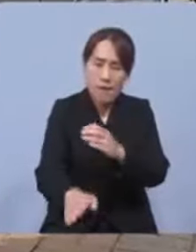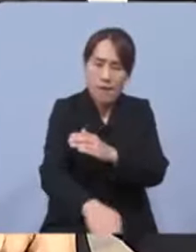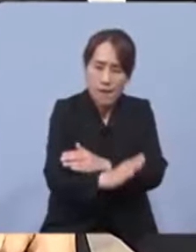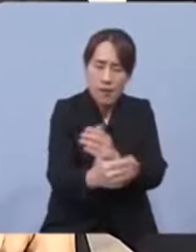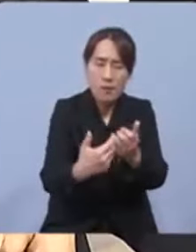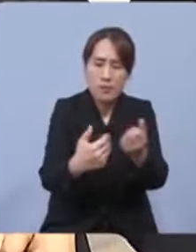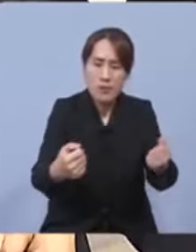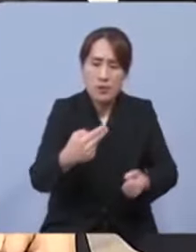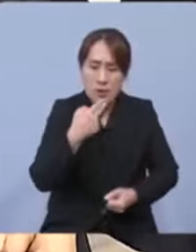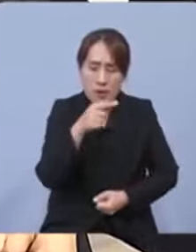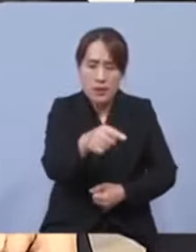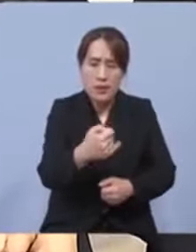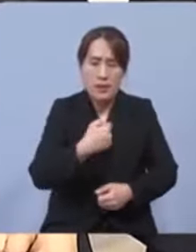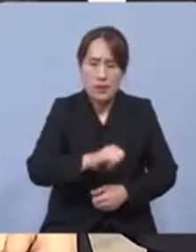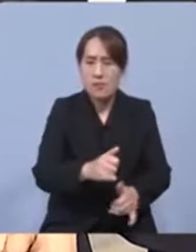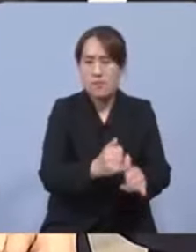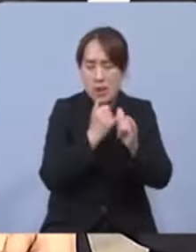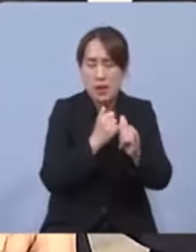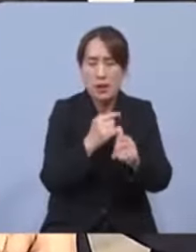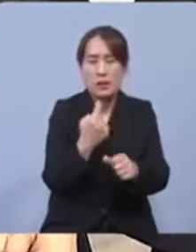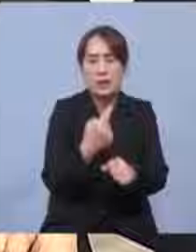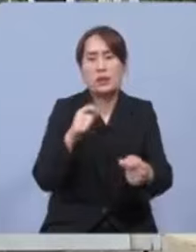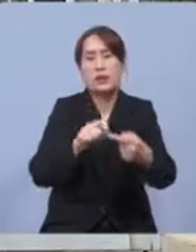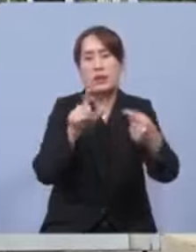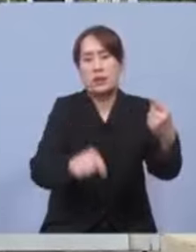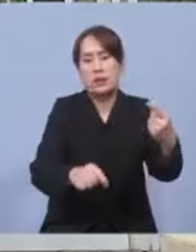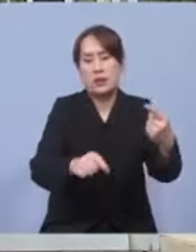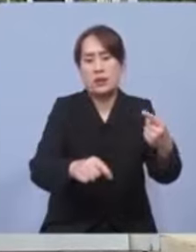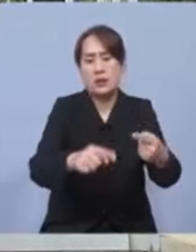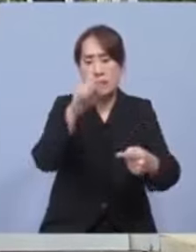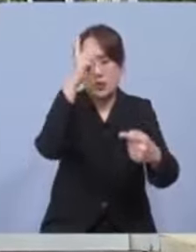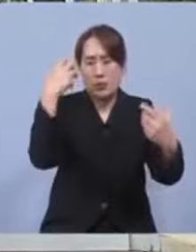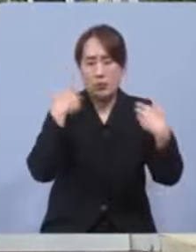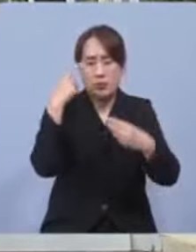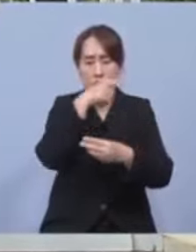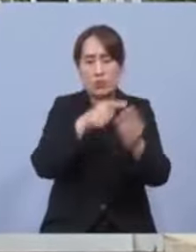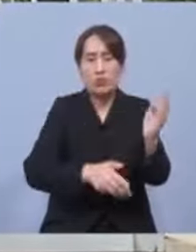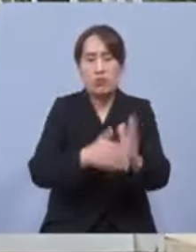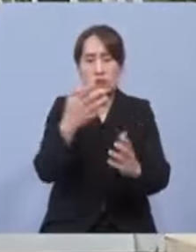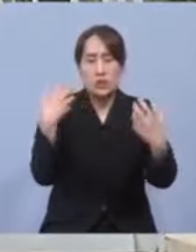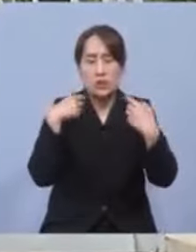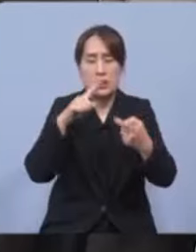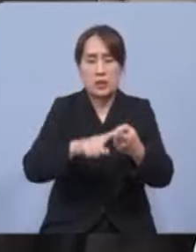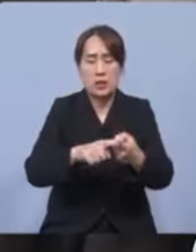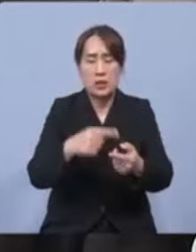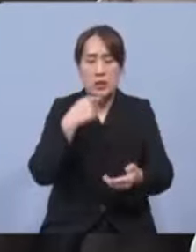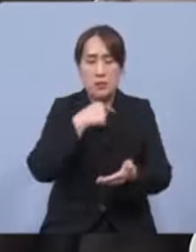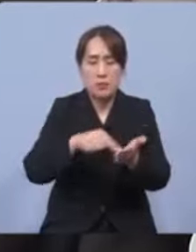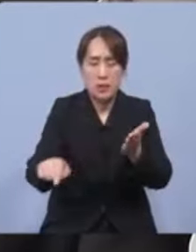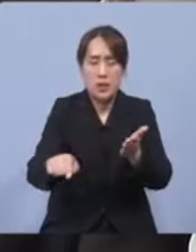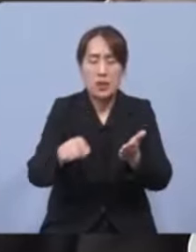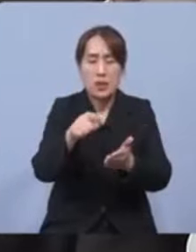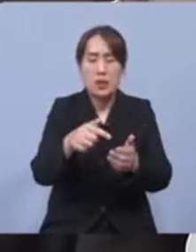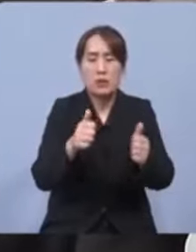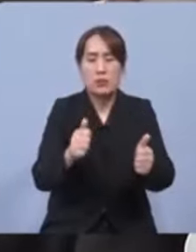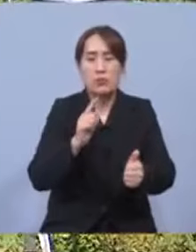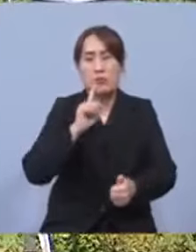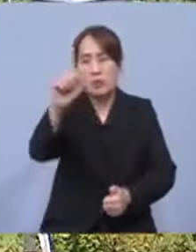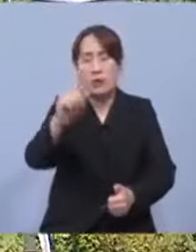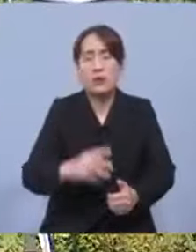소홀로 딸을 잃었다며 지난해 1월 정부와 청주시를 상대로 손해배상 소송을